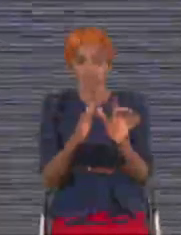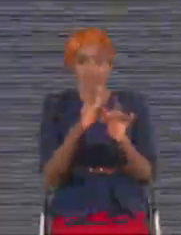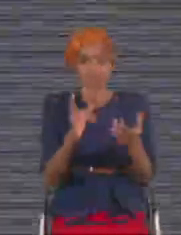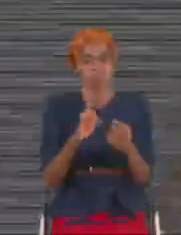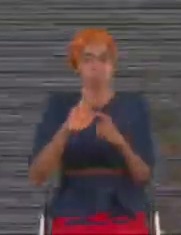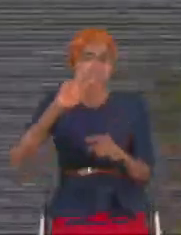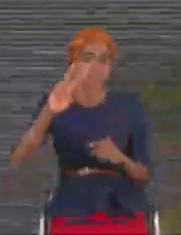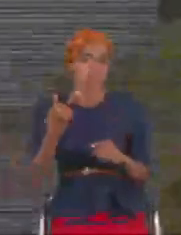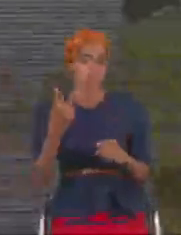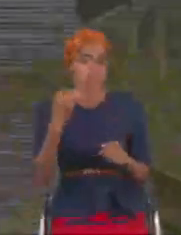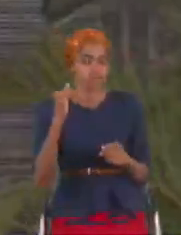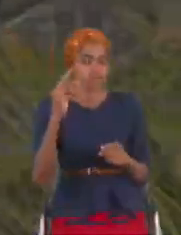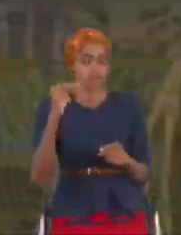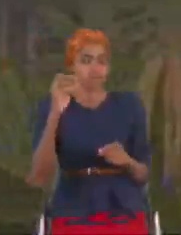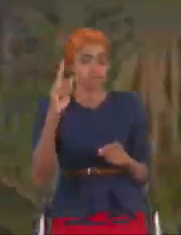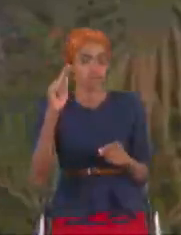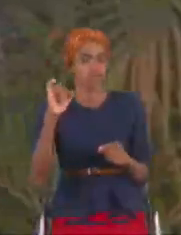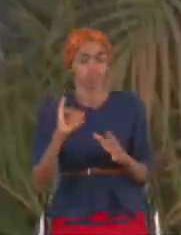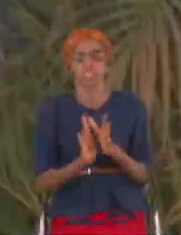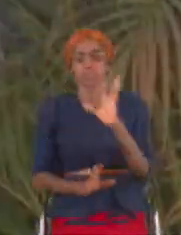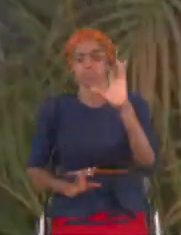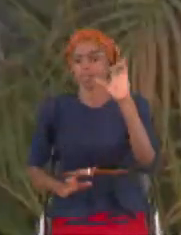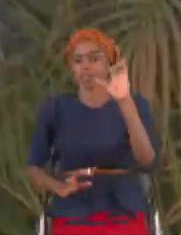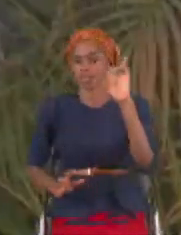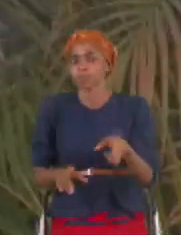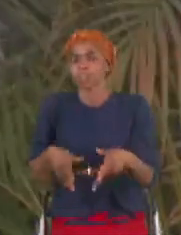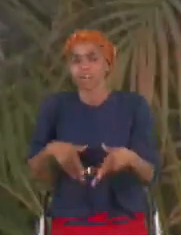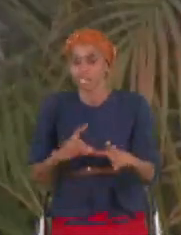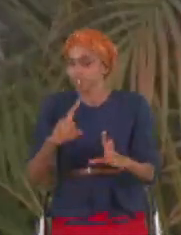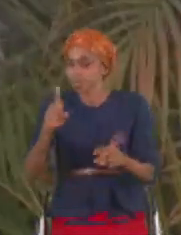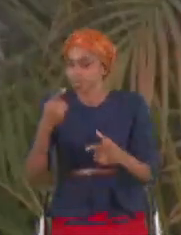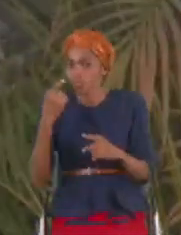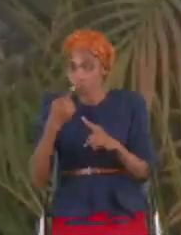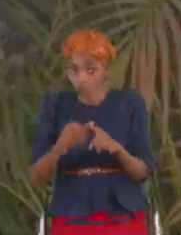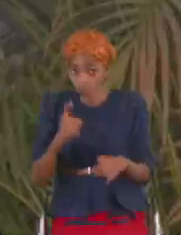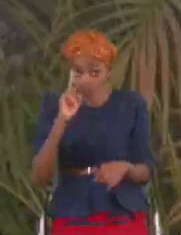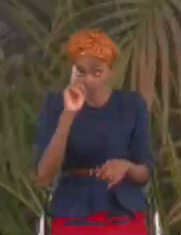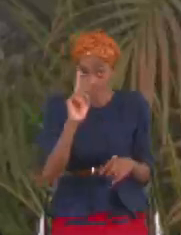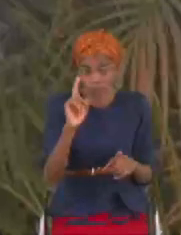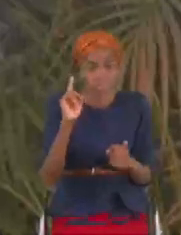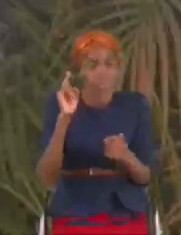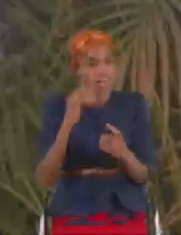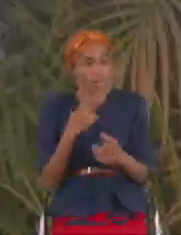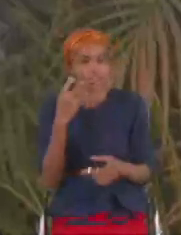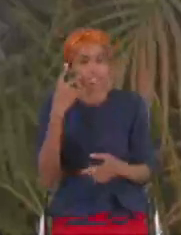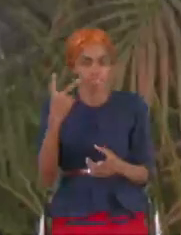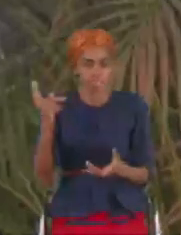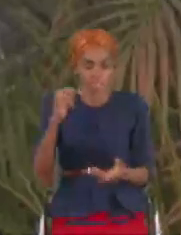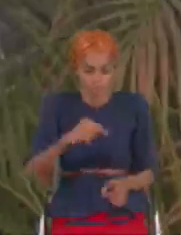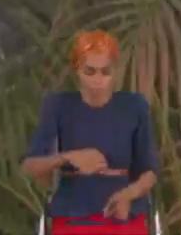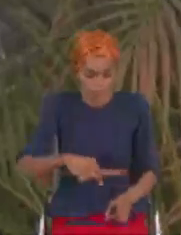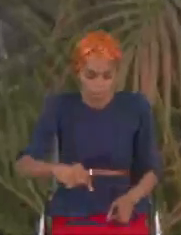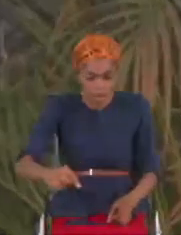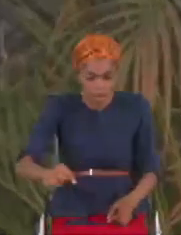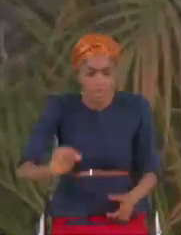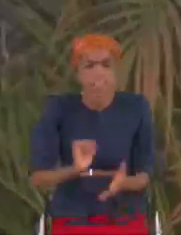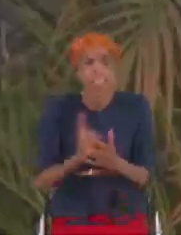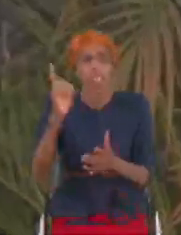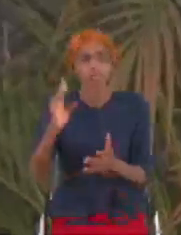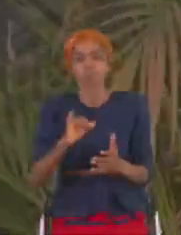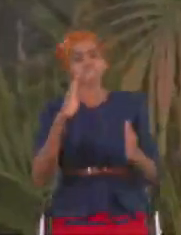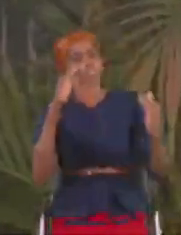timothée chapitre 2 versions diverses allant du vc 1 pour voir les mâles qui